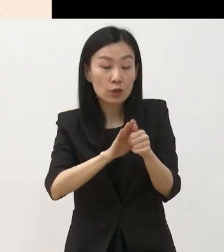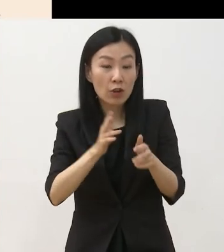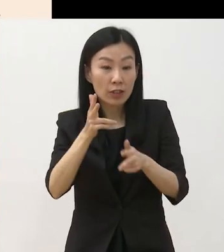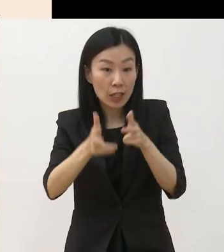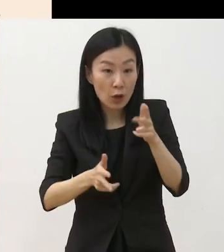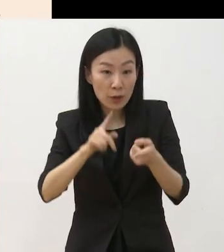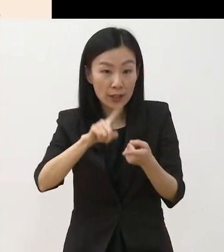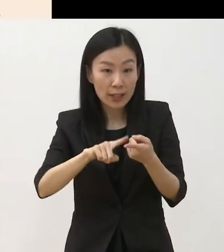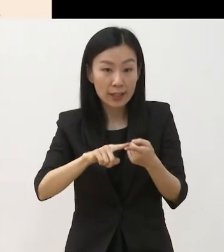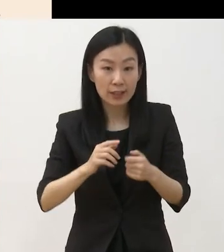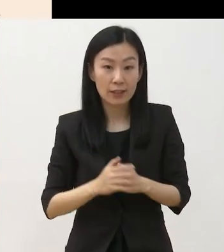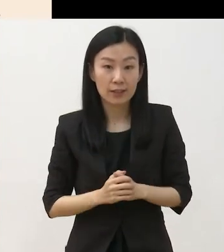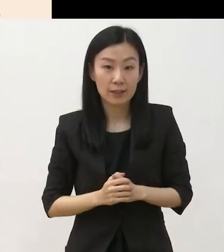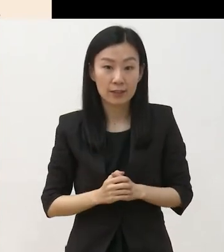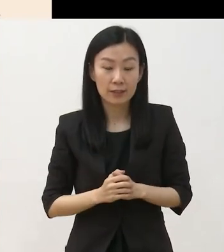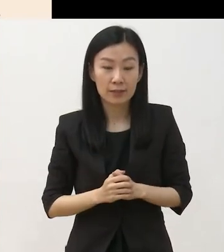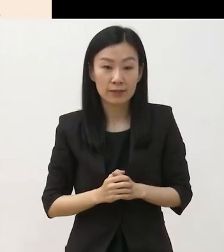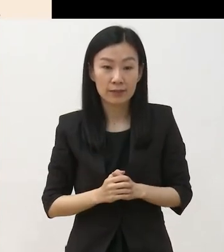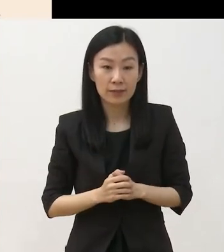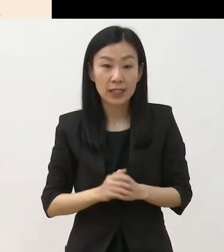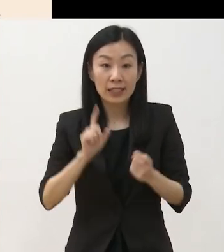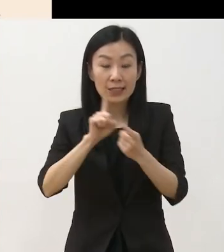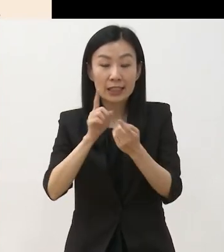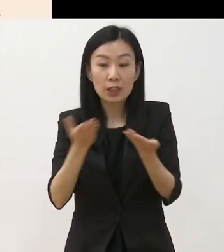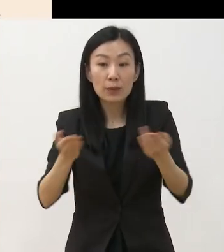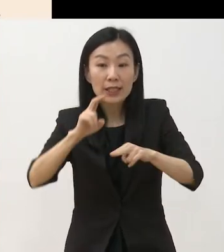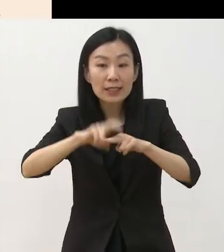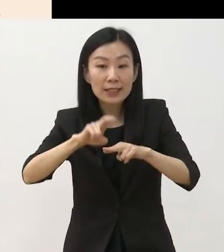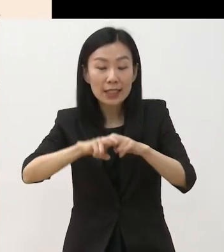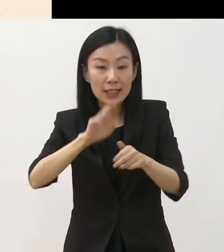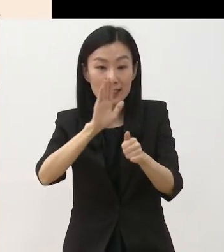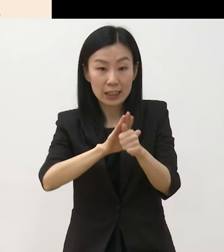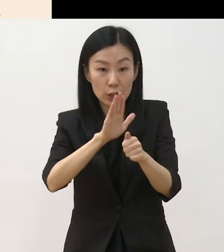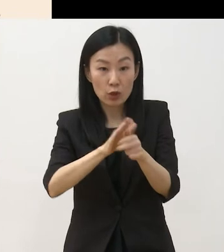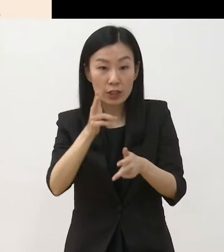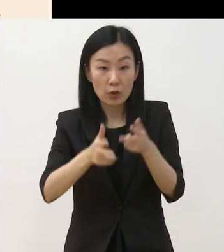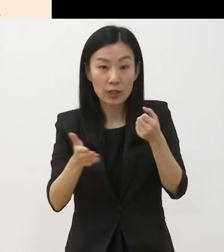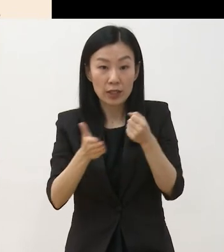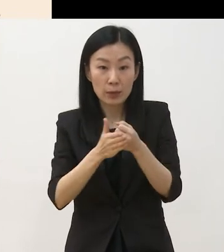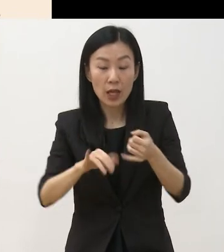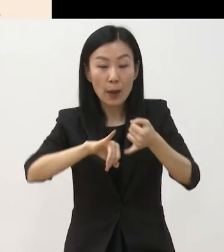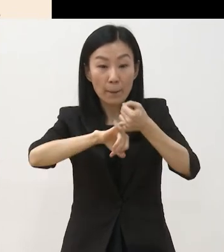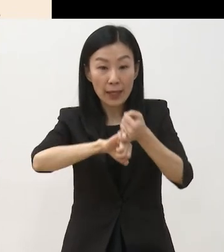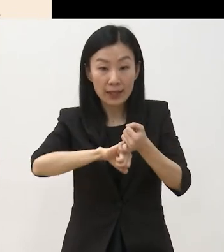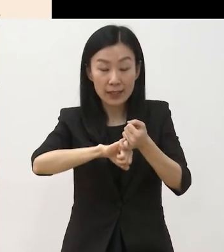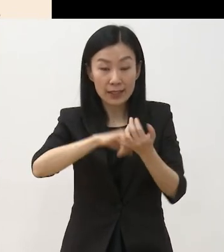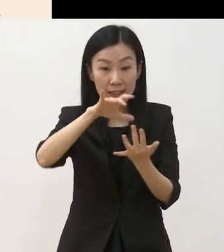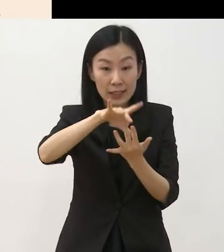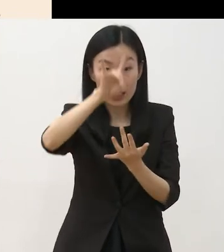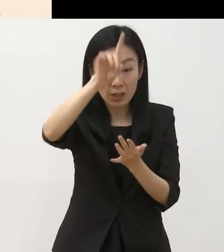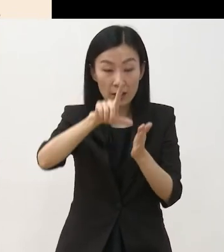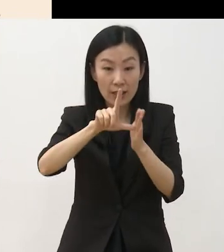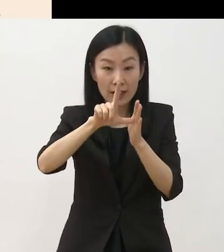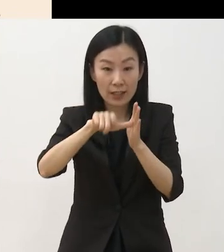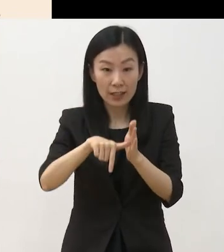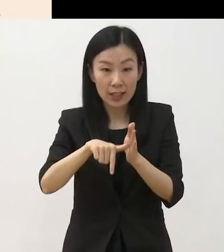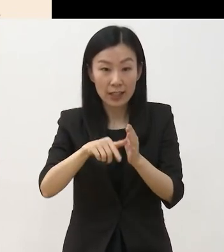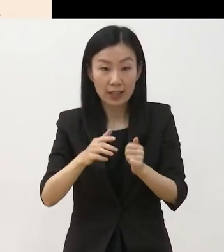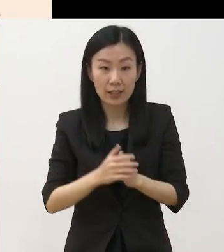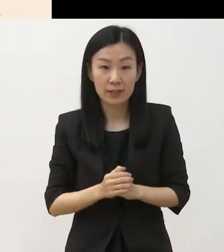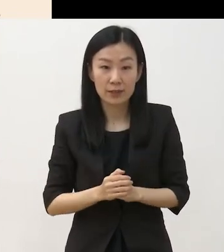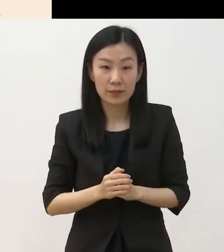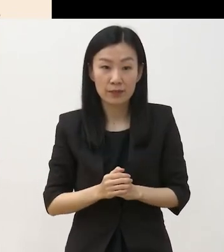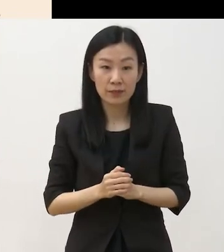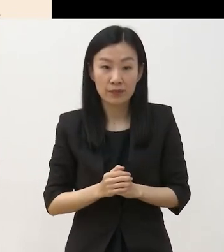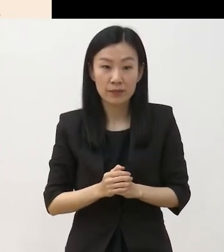아까 청년고용촉진법에 따른 직접 일자리 지원 사업이어서 반드시 연수단원을 채용할 때에는 고용노동부 워크넷,